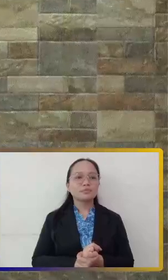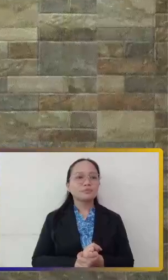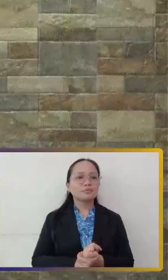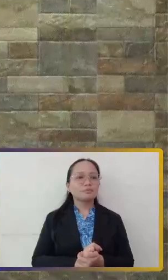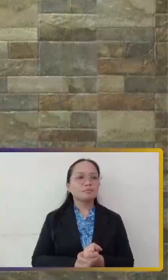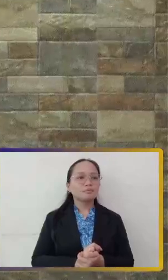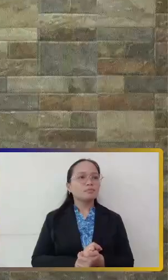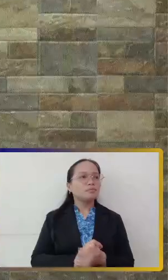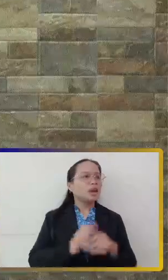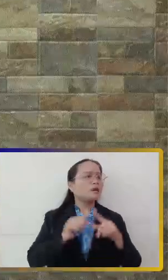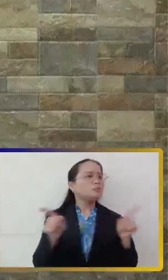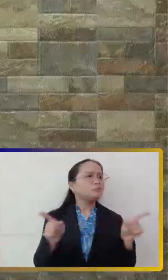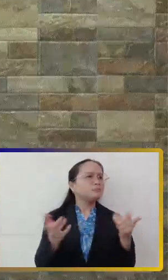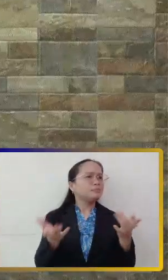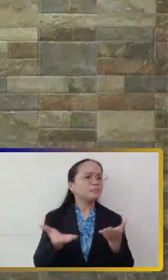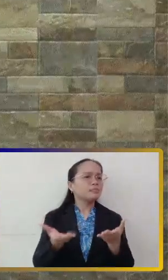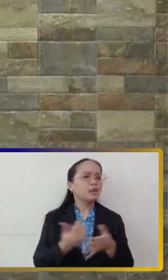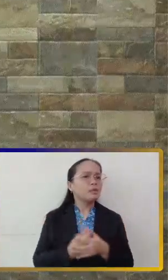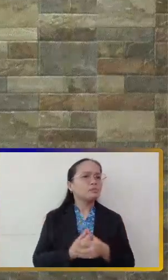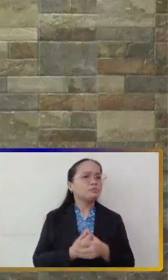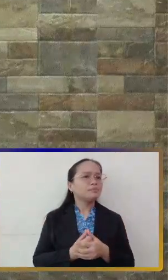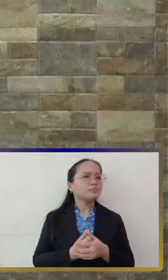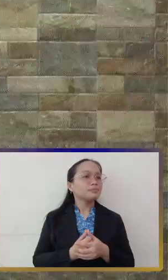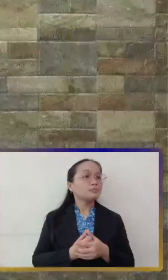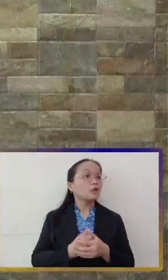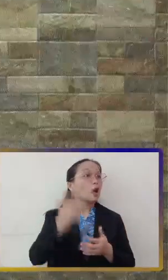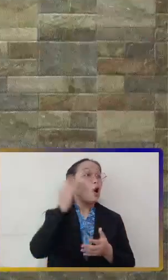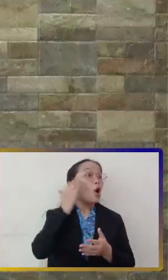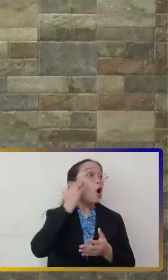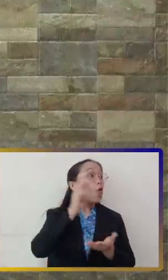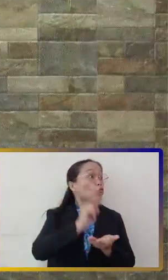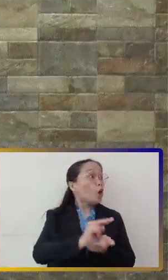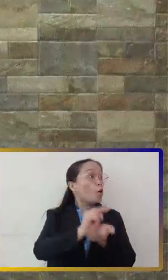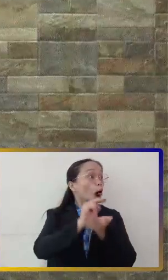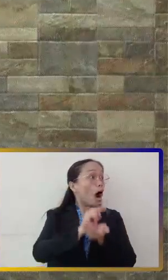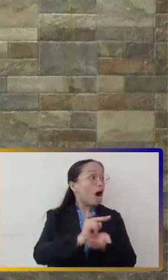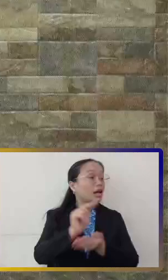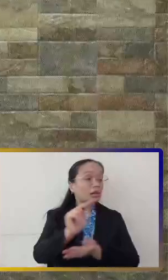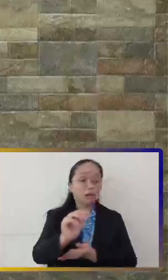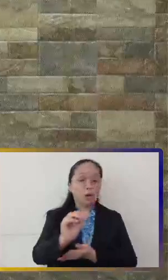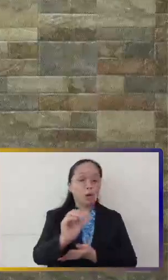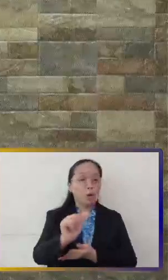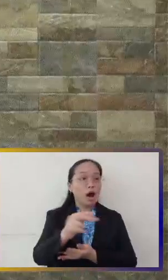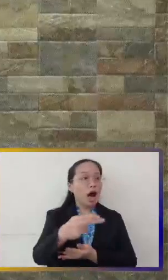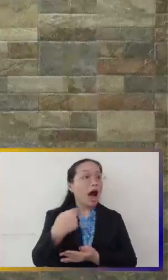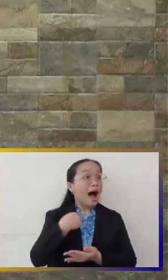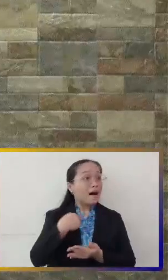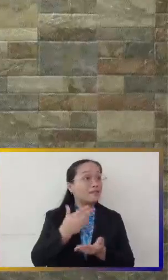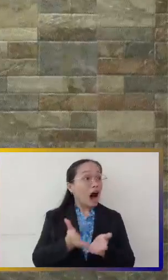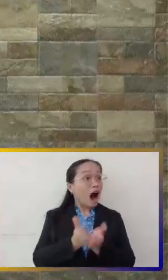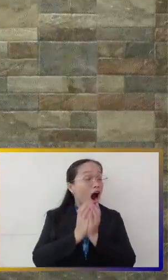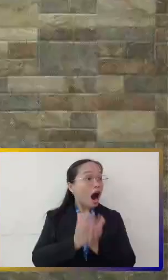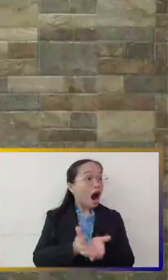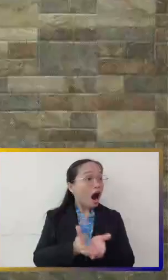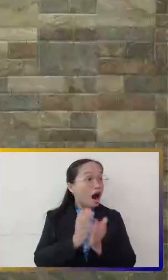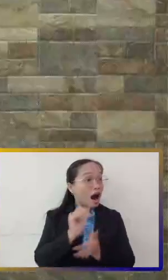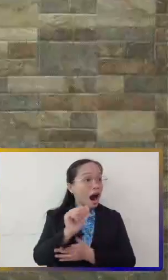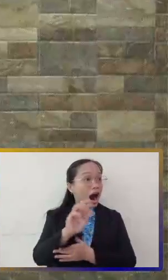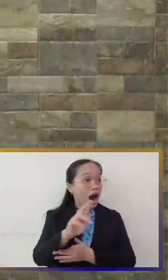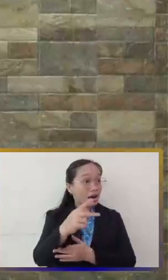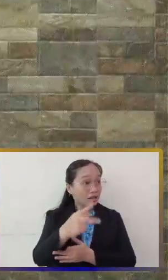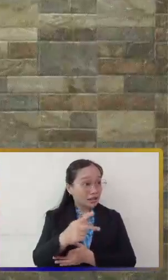But anyways, si Noah meron pong Ark. You see, ano po yung ark? You see, ang